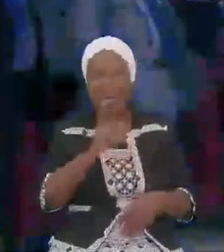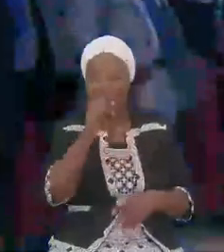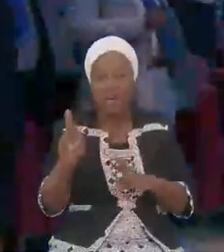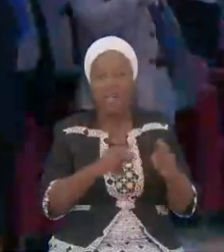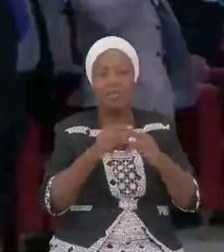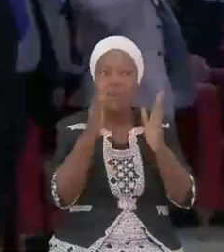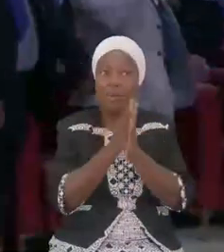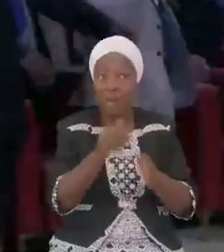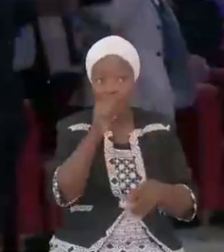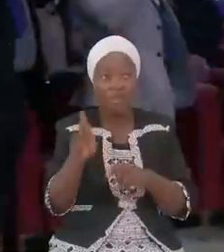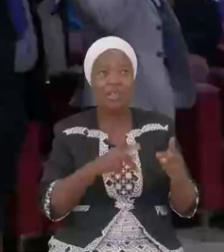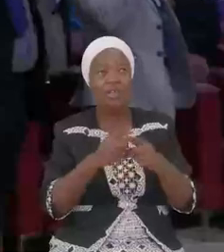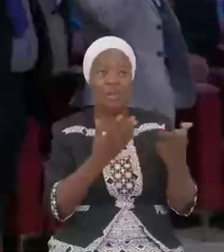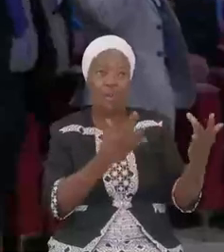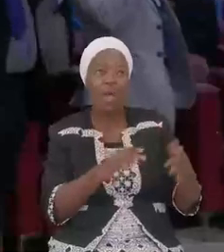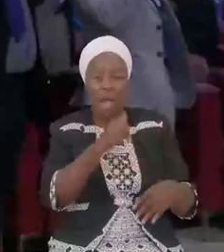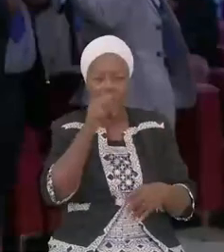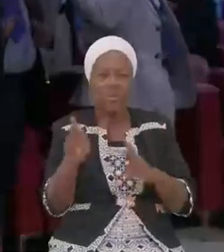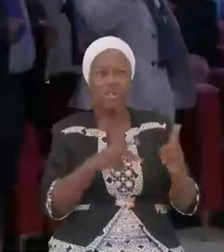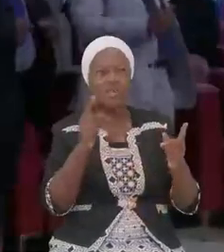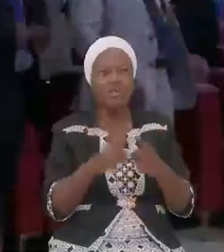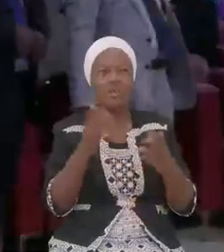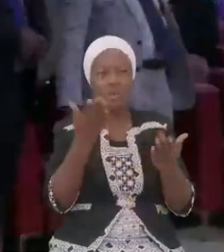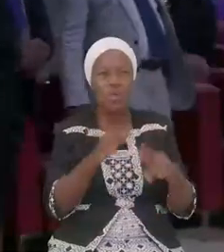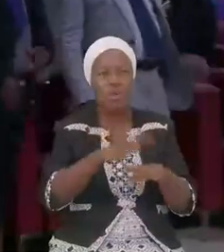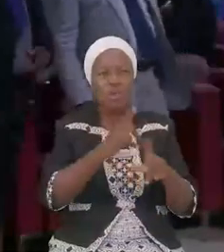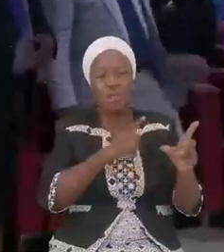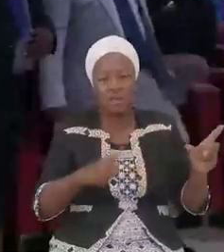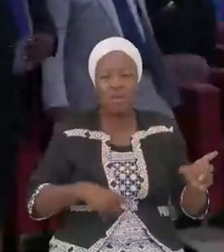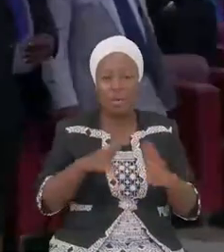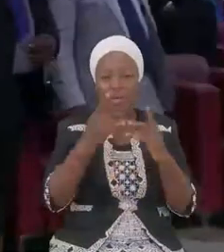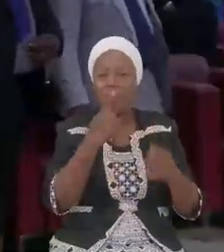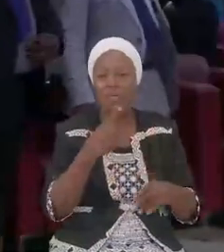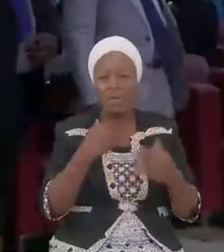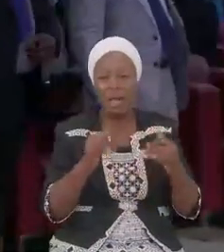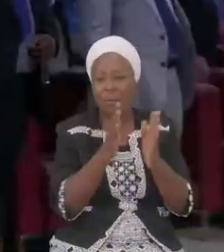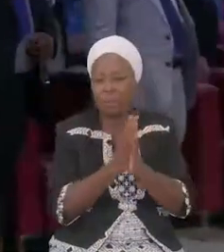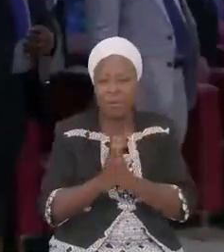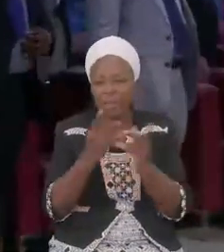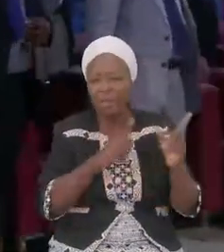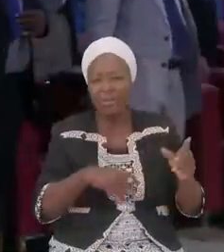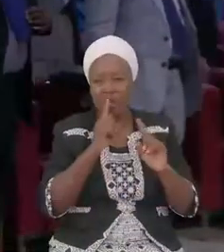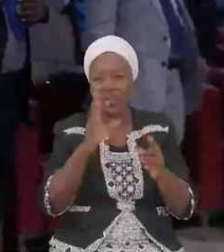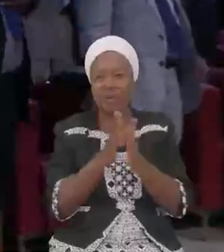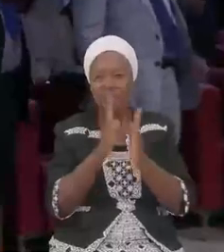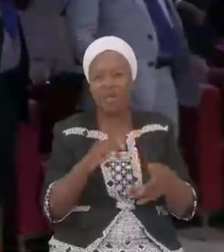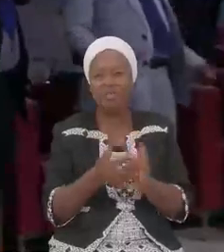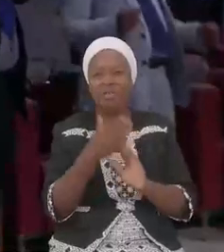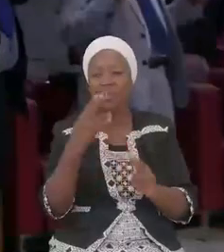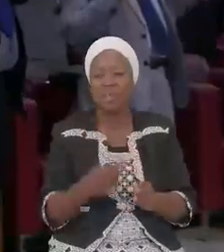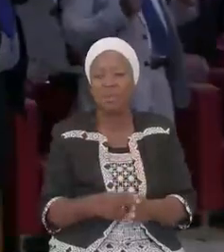suis prêt à arrêter devant toi, je suis prêt à espérer en toi. Ouvre ta bouche, prie le Seigneur et le Seigneur va t'exaucer.